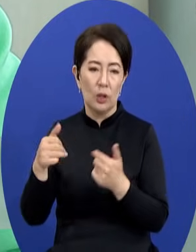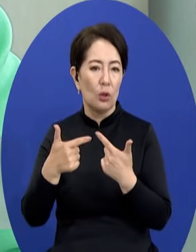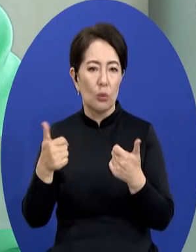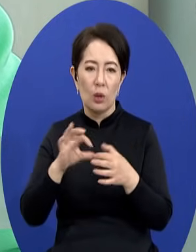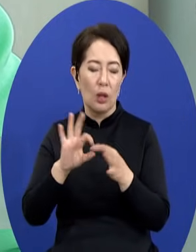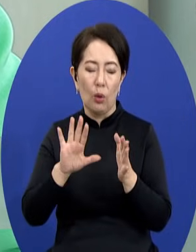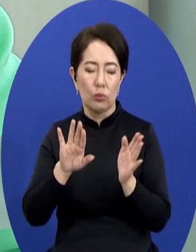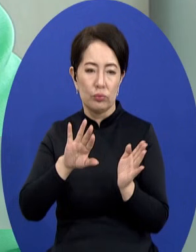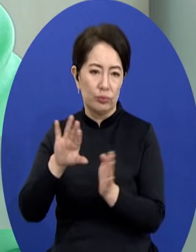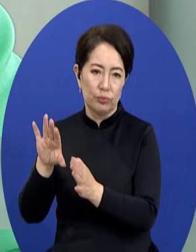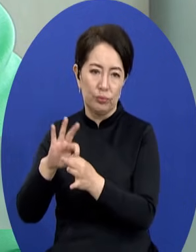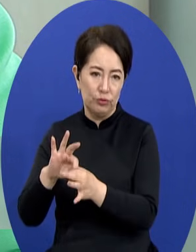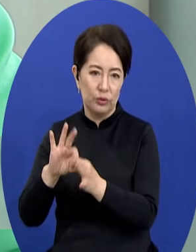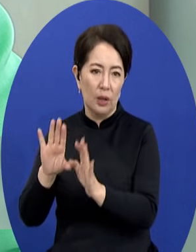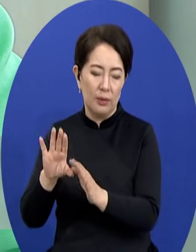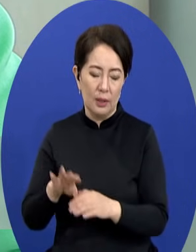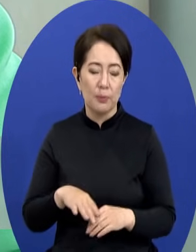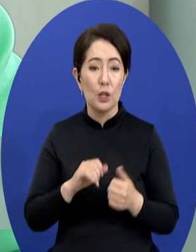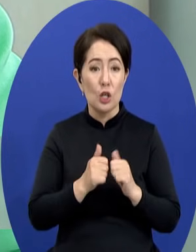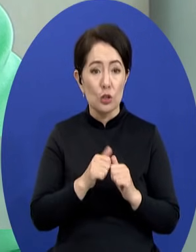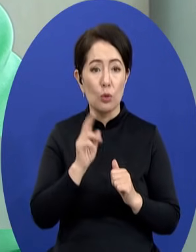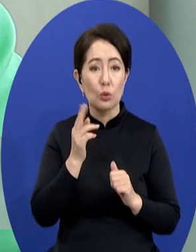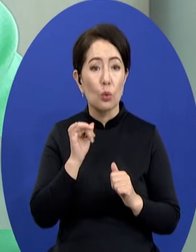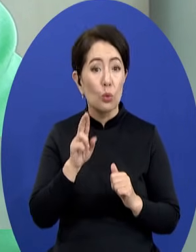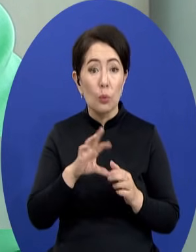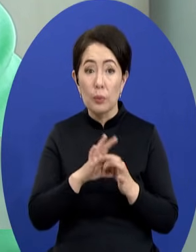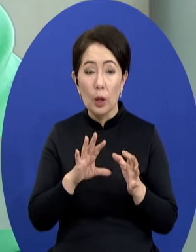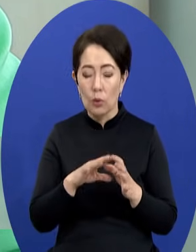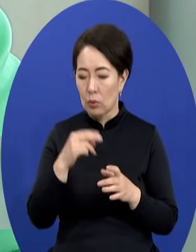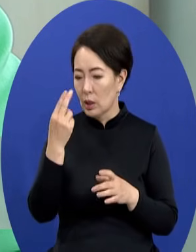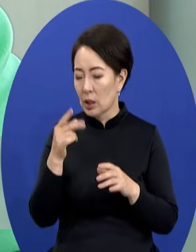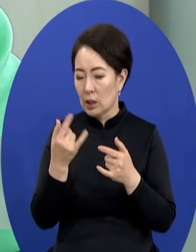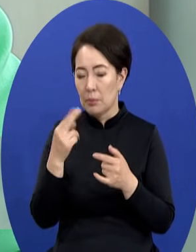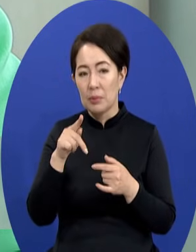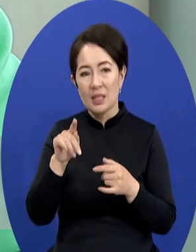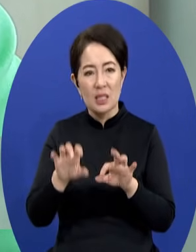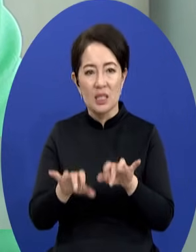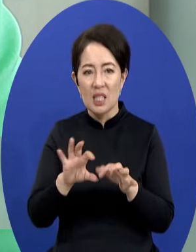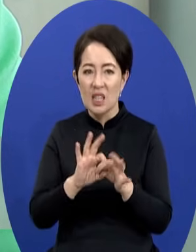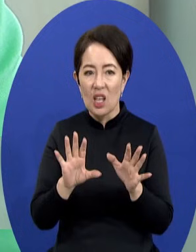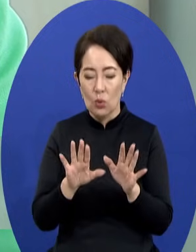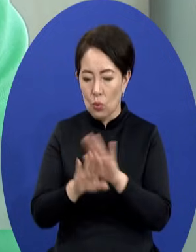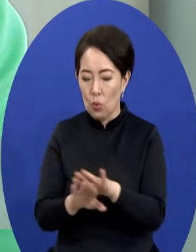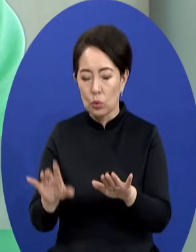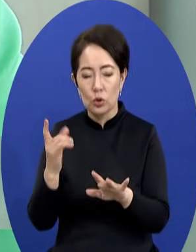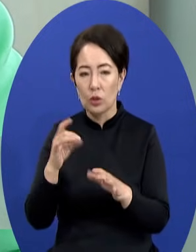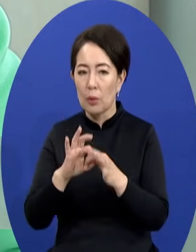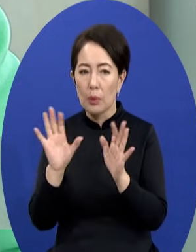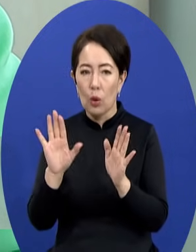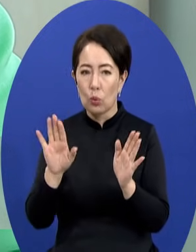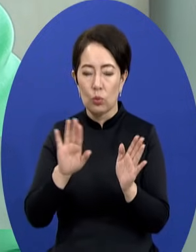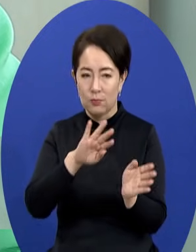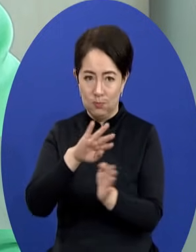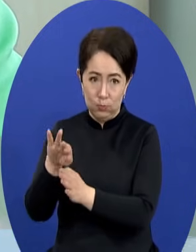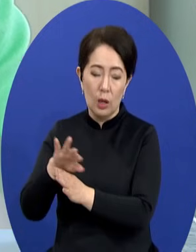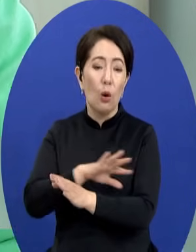байна. А төрөлцөн спорт клуб бас нэгдэг байна. Цахим тоглоомын газар нэгдэг байна. Хүүхдийн тоглоомын төв нэгдэг байна. А